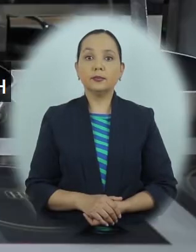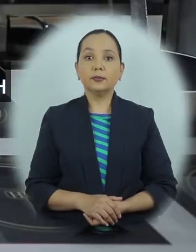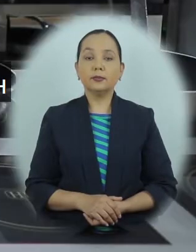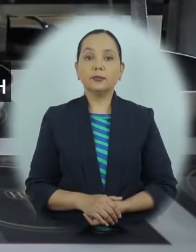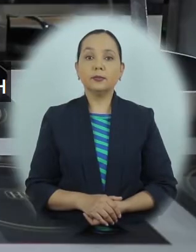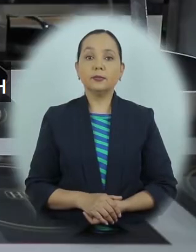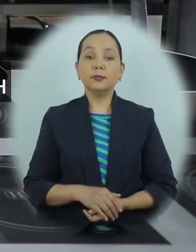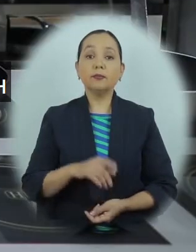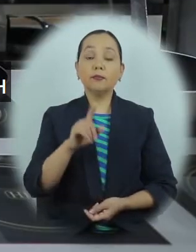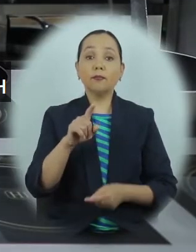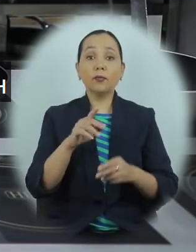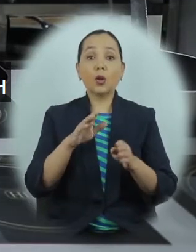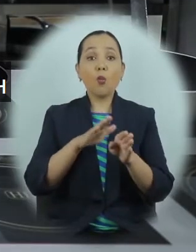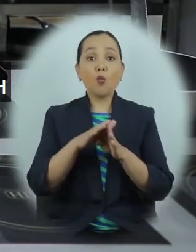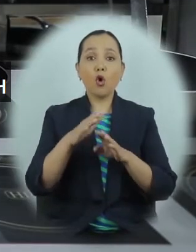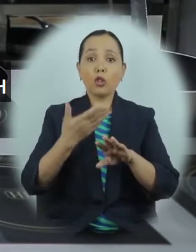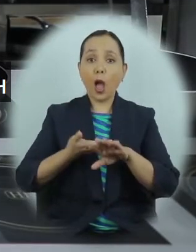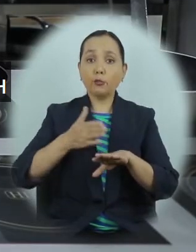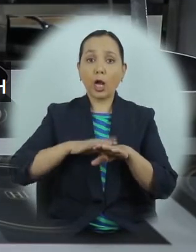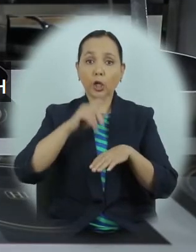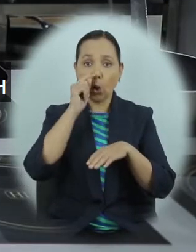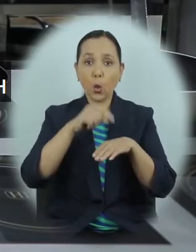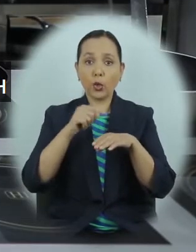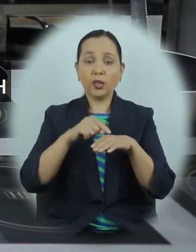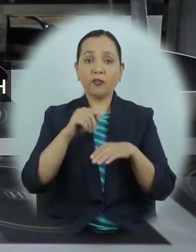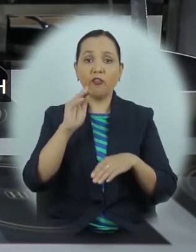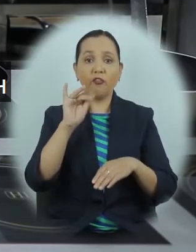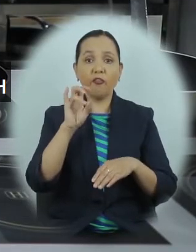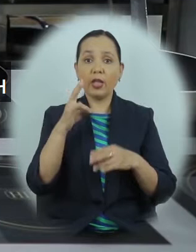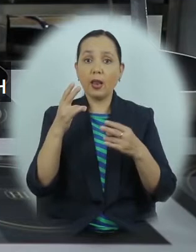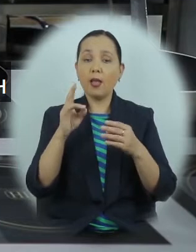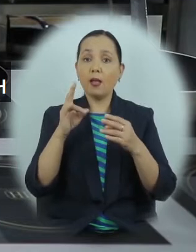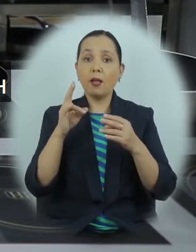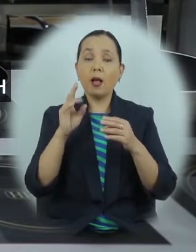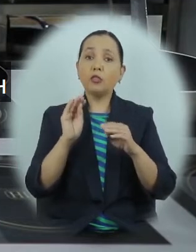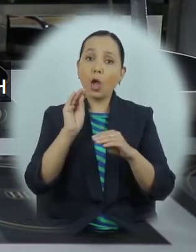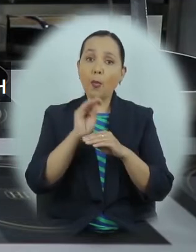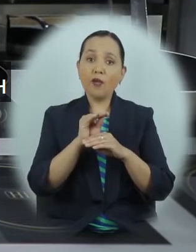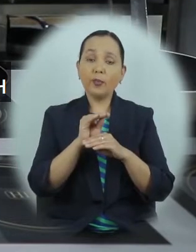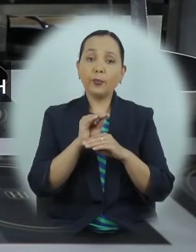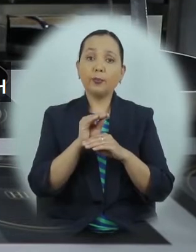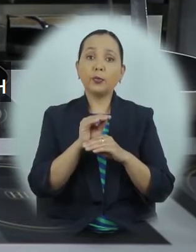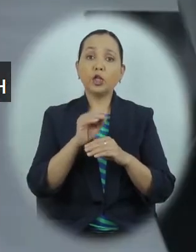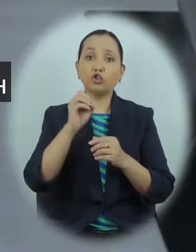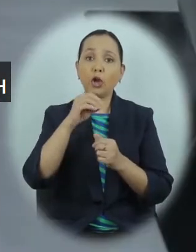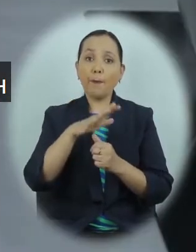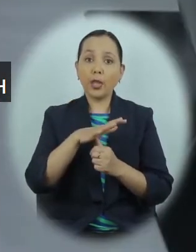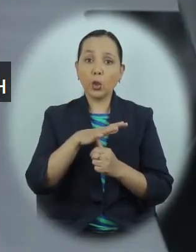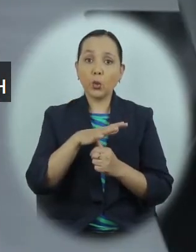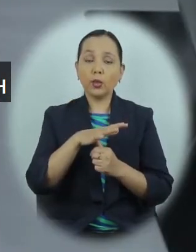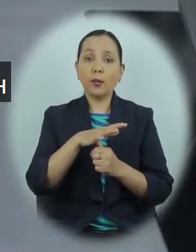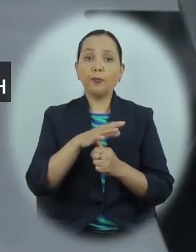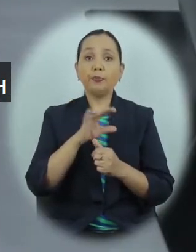не дожидаясь полной обжарки куриного филе добавим шампиньоны и